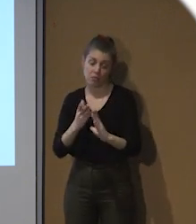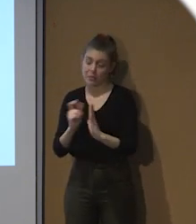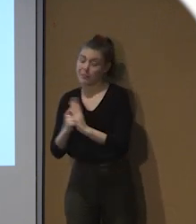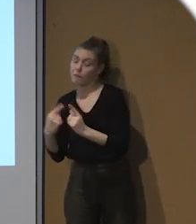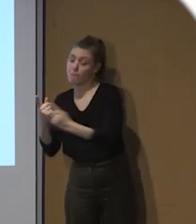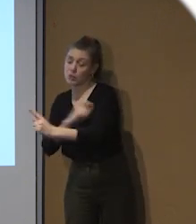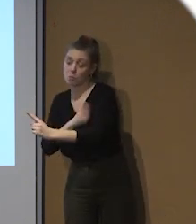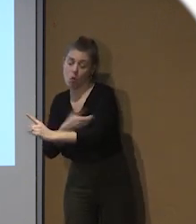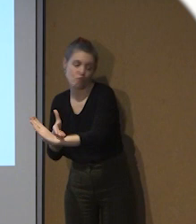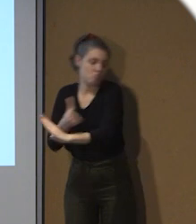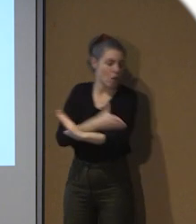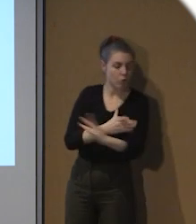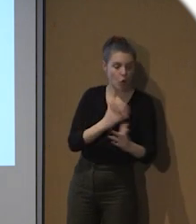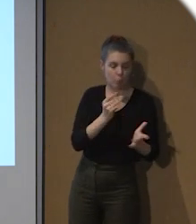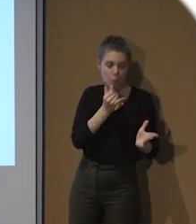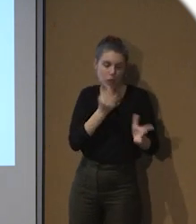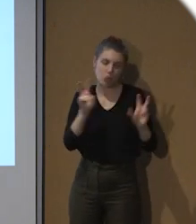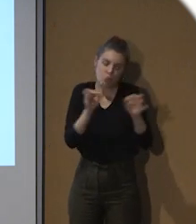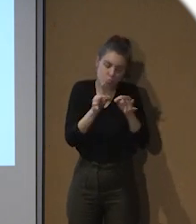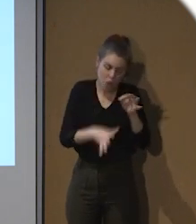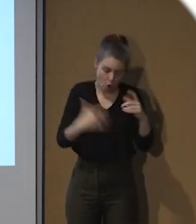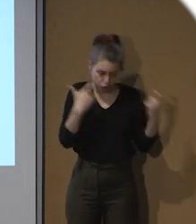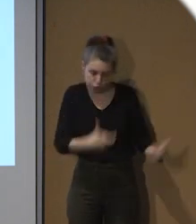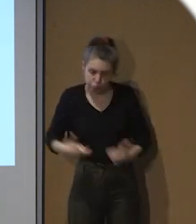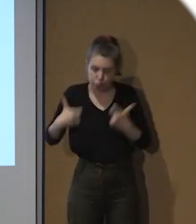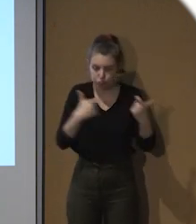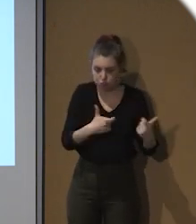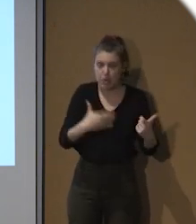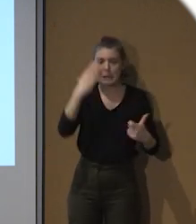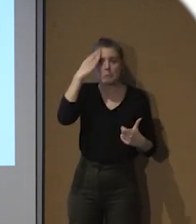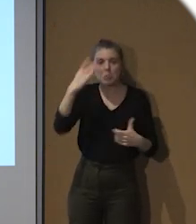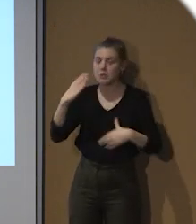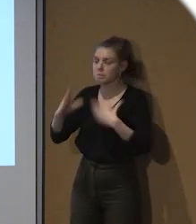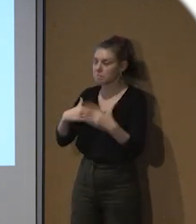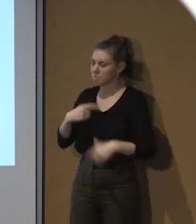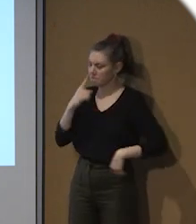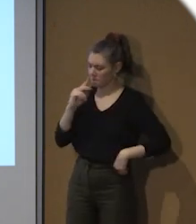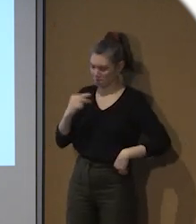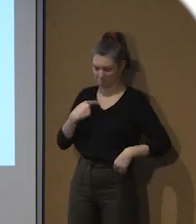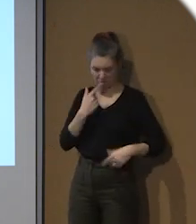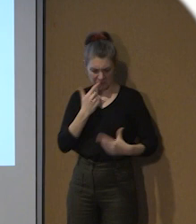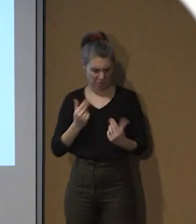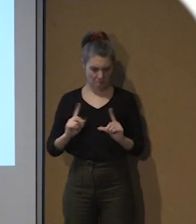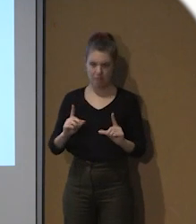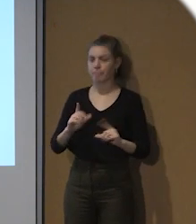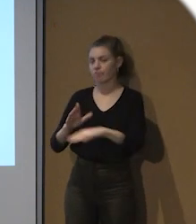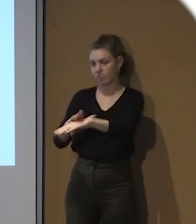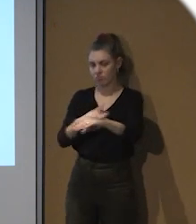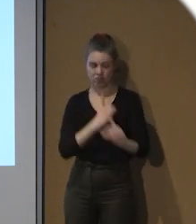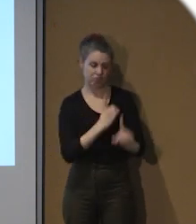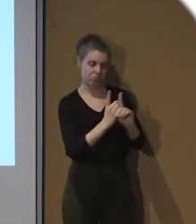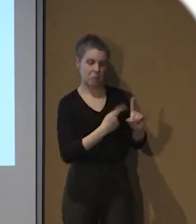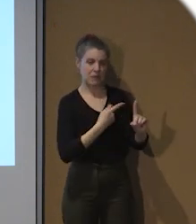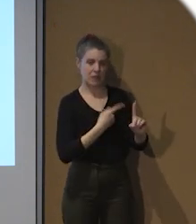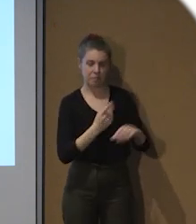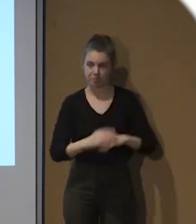l'écoute de son corps. Et que tout changement, tout symptôme qui arrive, ne pas hésiter à consulter. Les